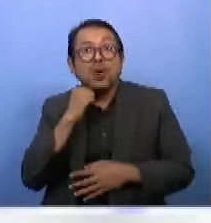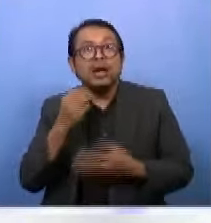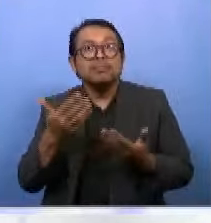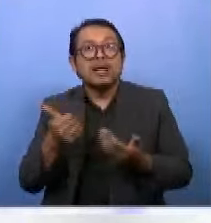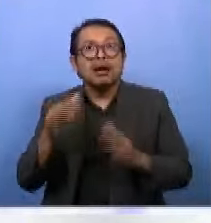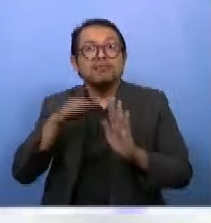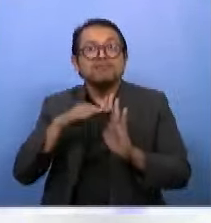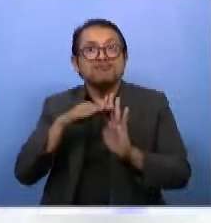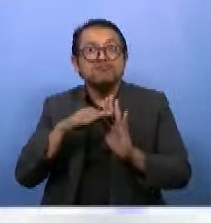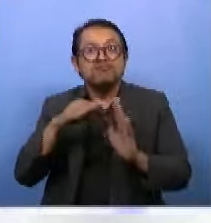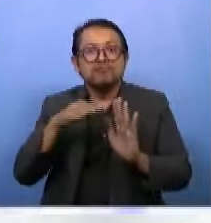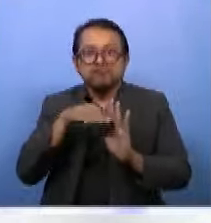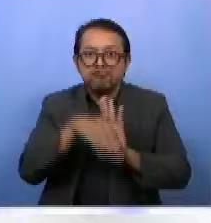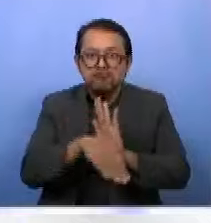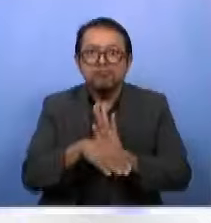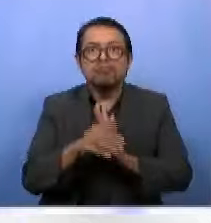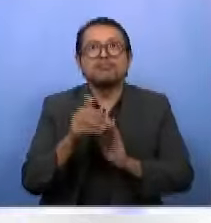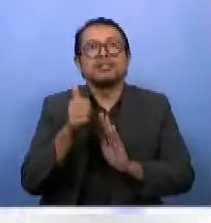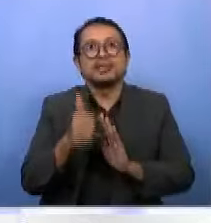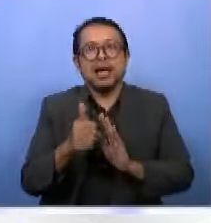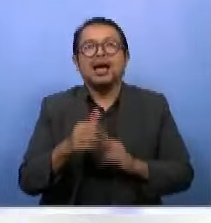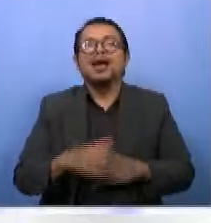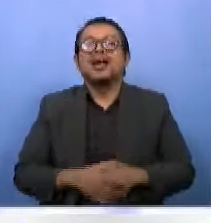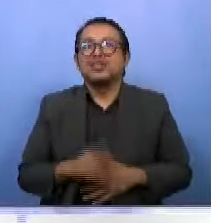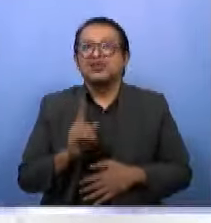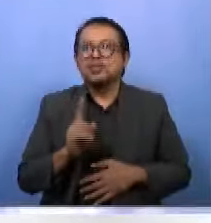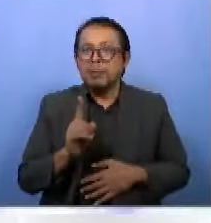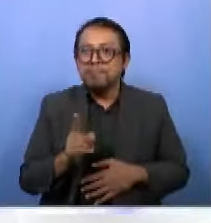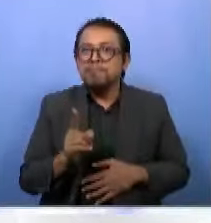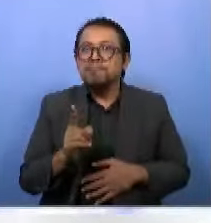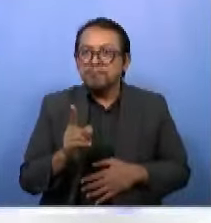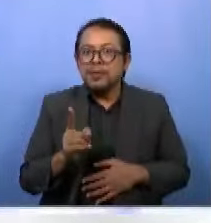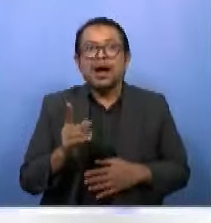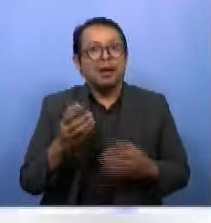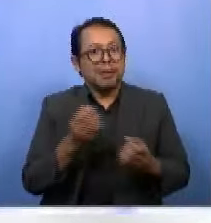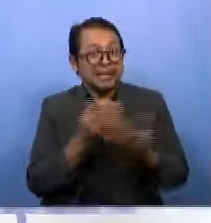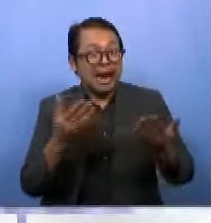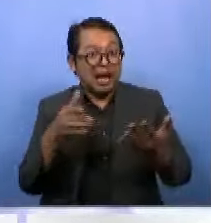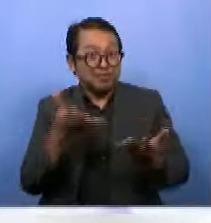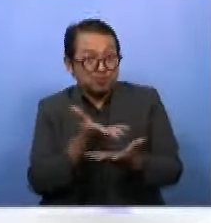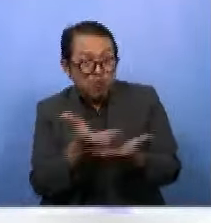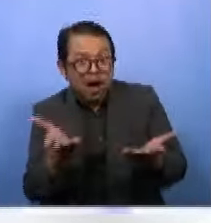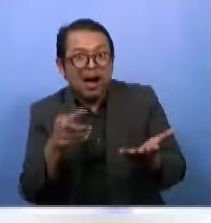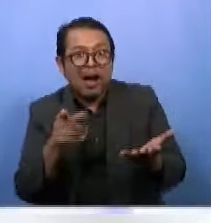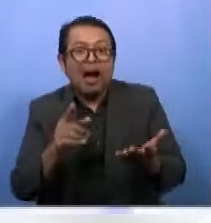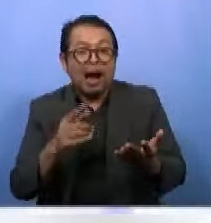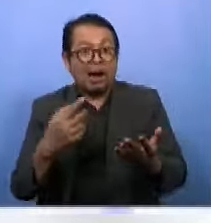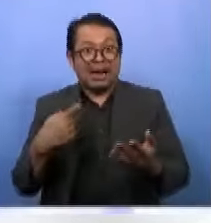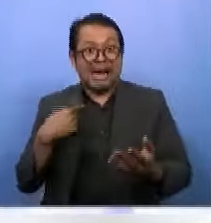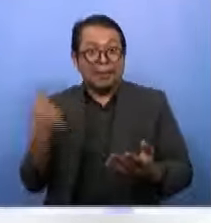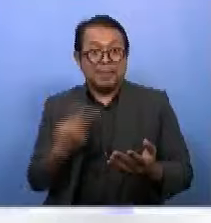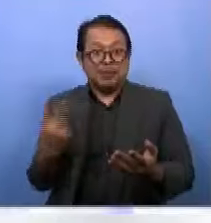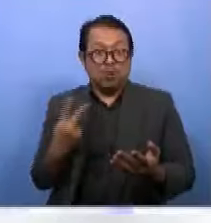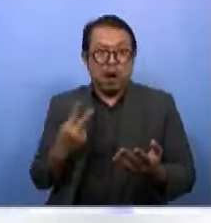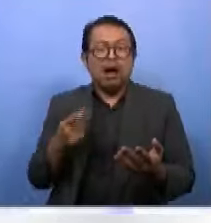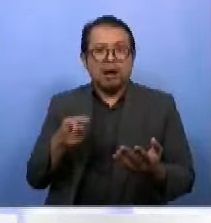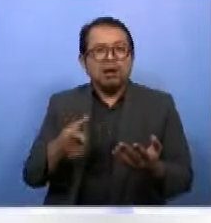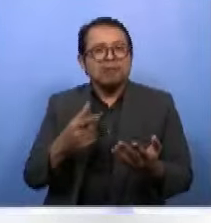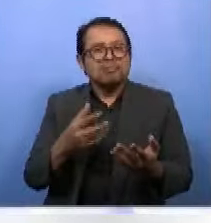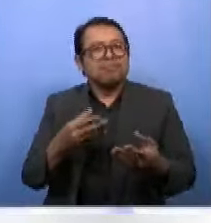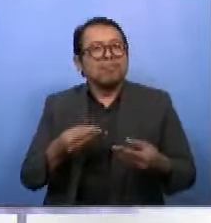kota ini masih ada pengangguran. Oleh karena itu, Bapak Ibu semua dan seluruh masyarakat Kota Tangerang, Valdo dan Fadlin akan